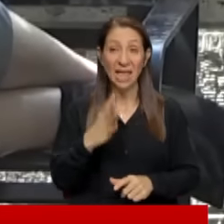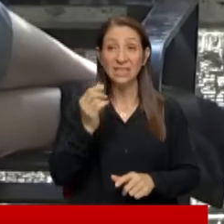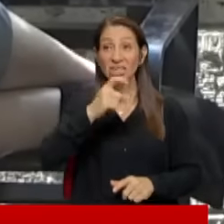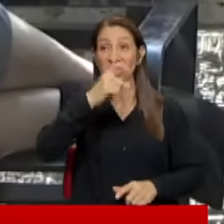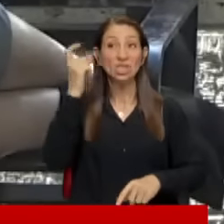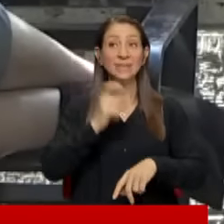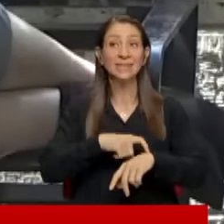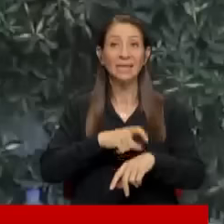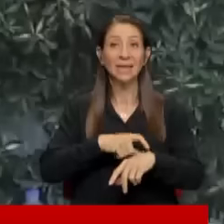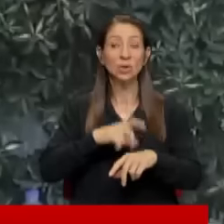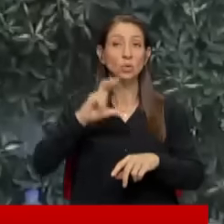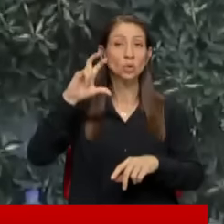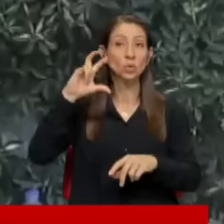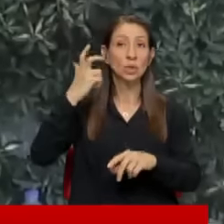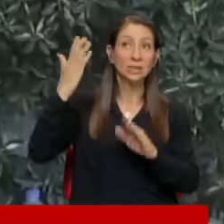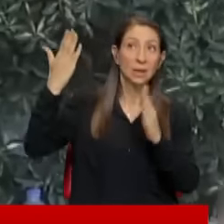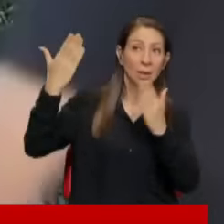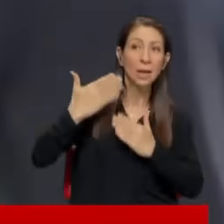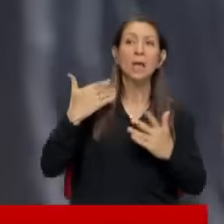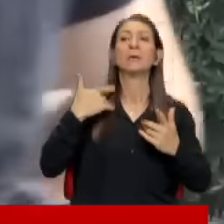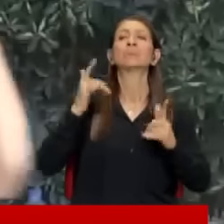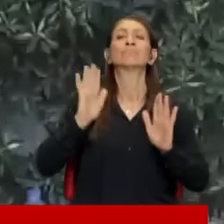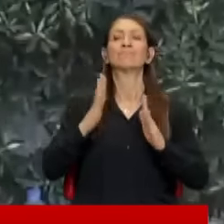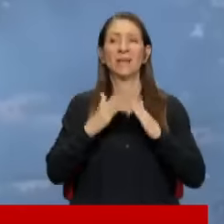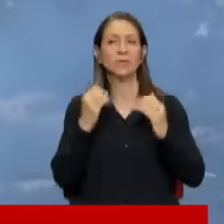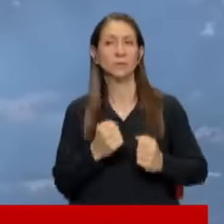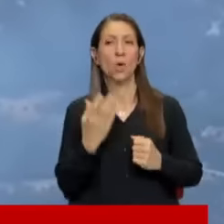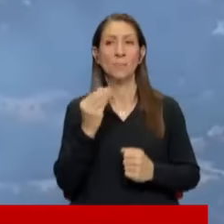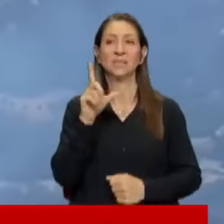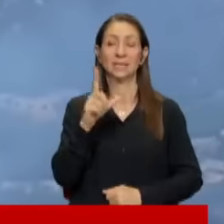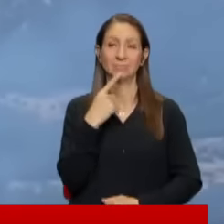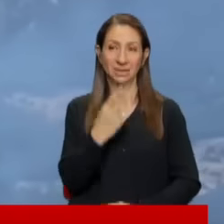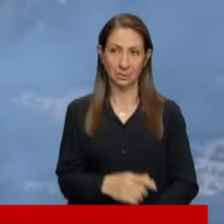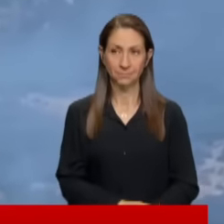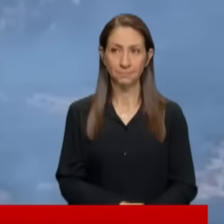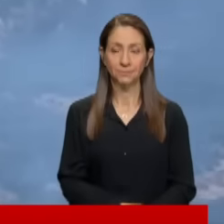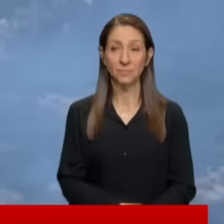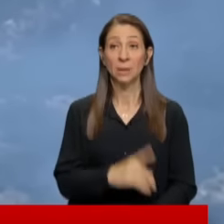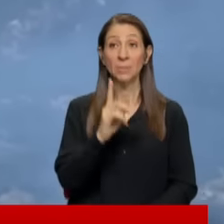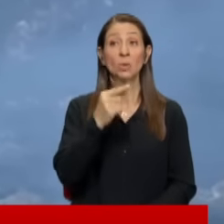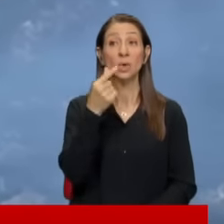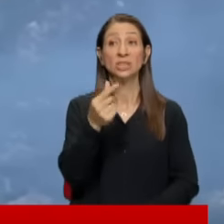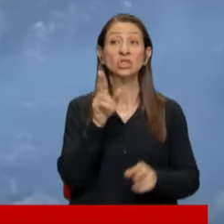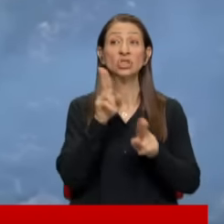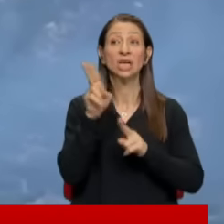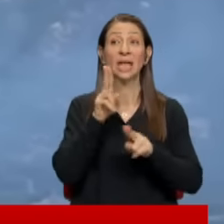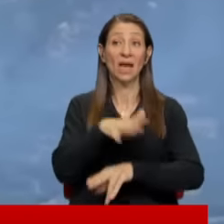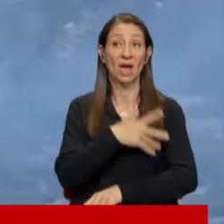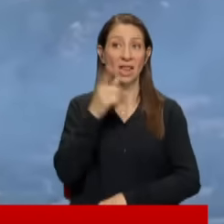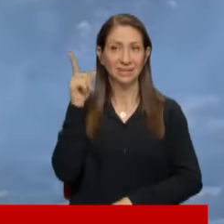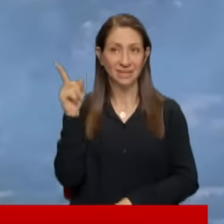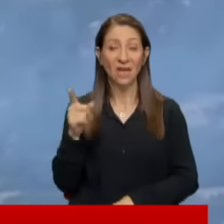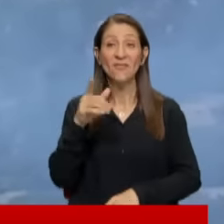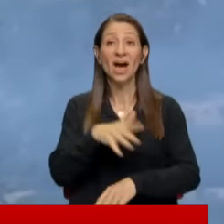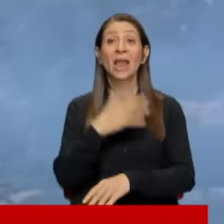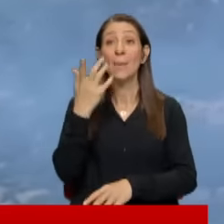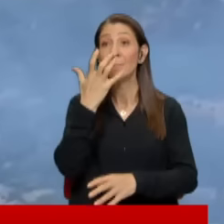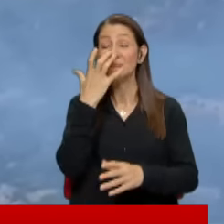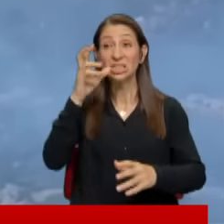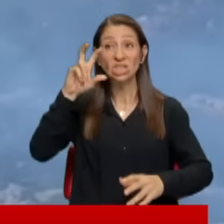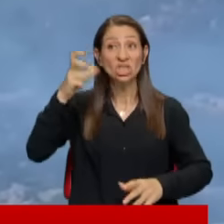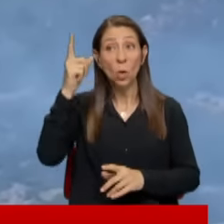sıcak saatlerde güneşe doğrudan maruz kalmamakta fayda var. Bir uyarı da Çanakkale Valiliği'nden geldi. Valilik